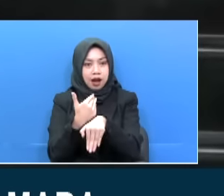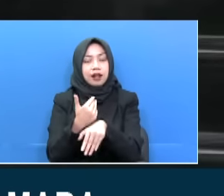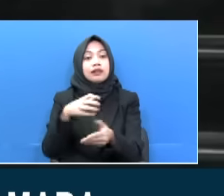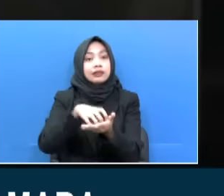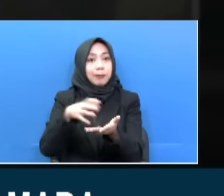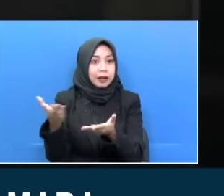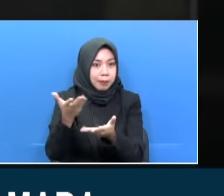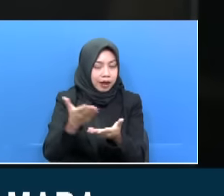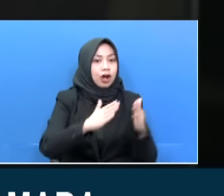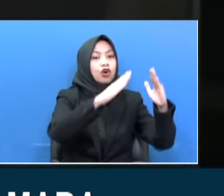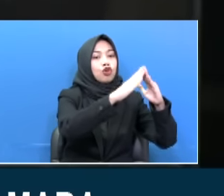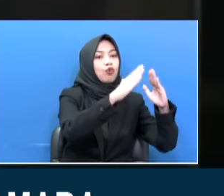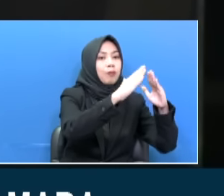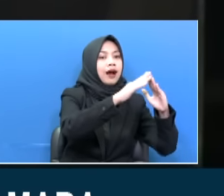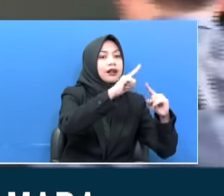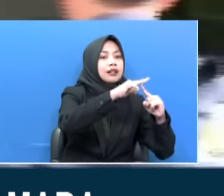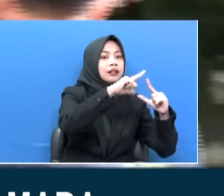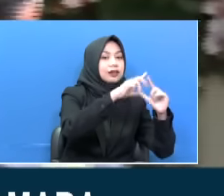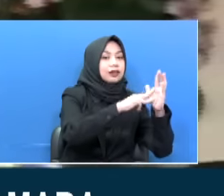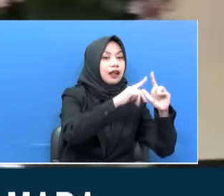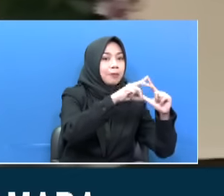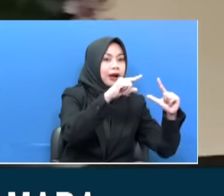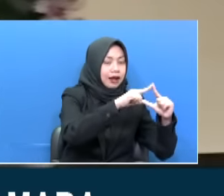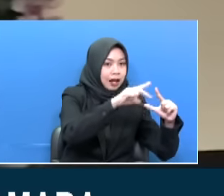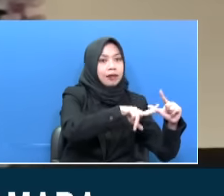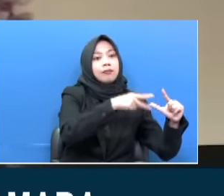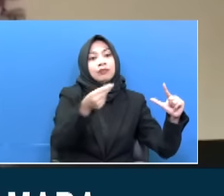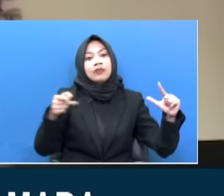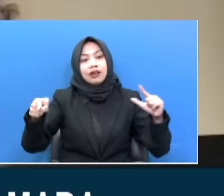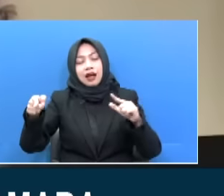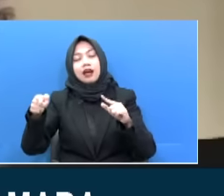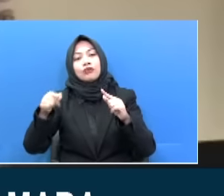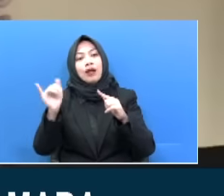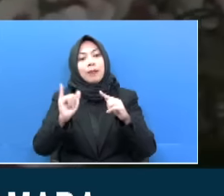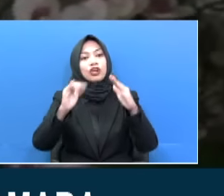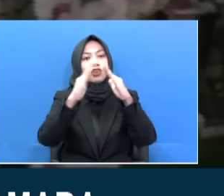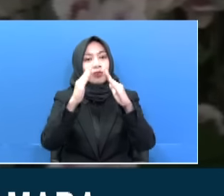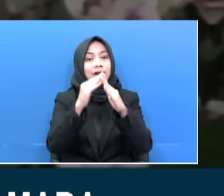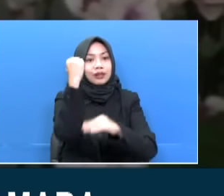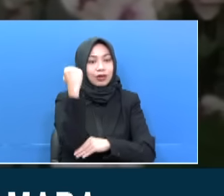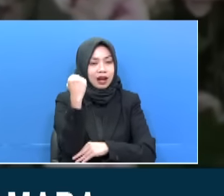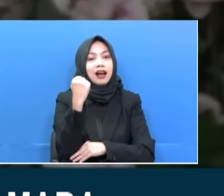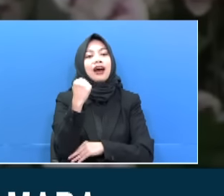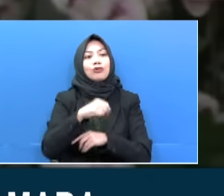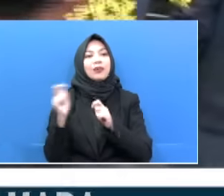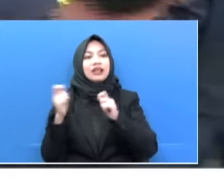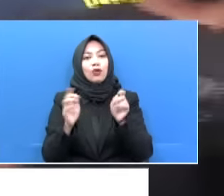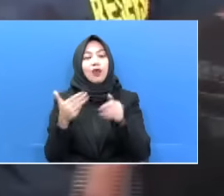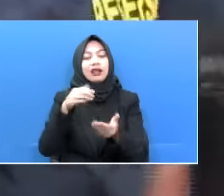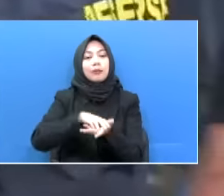di rumah Tamara diasmara dan juga rumah tersangka dilakukan di Polda Metro Jaya untuk efisiensi